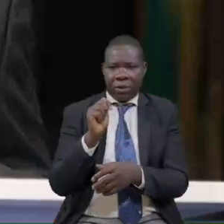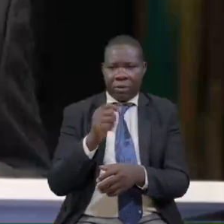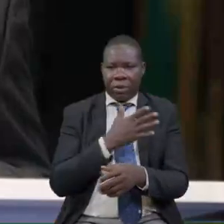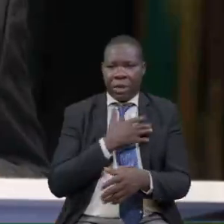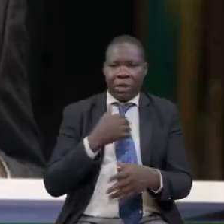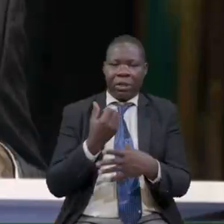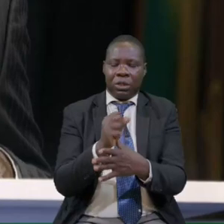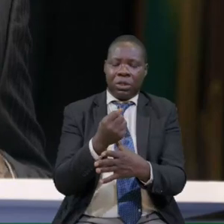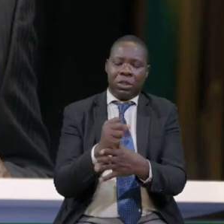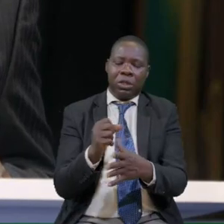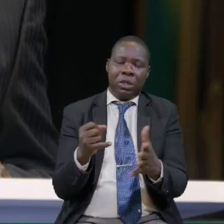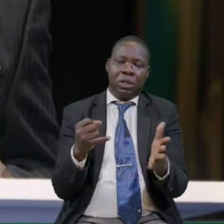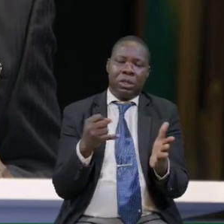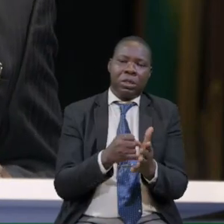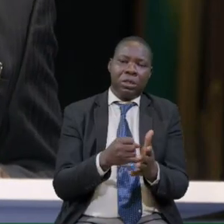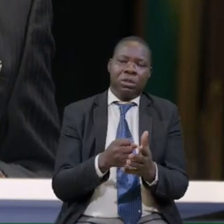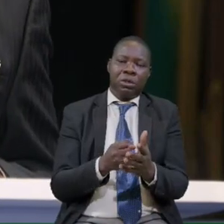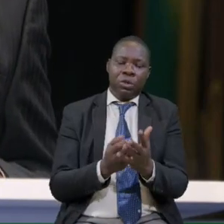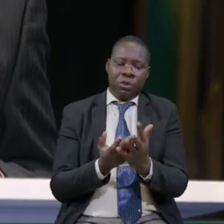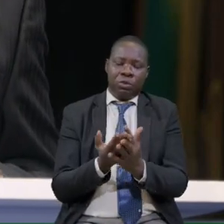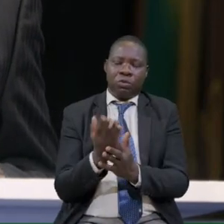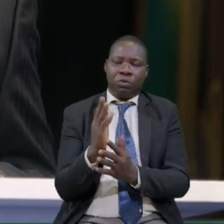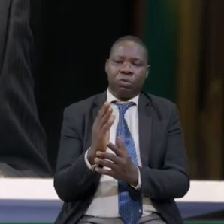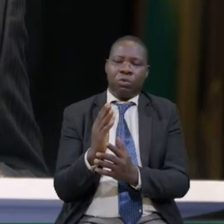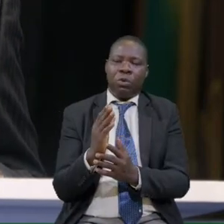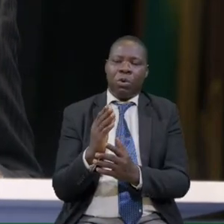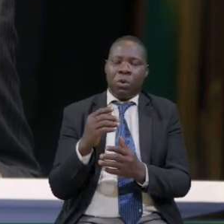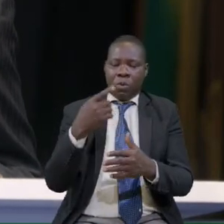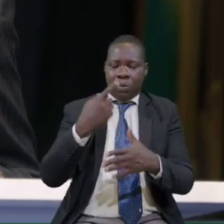faire une vidéo de votre personne,